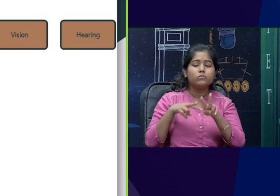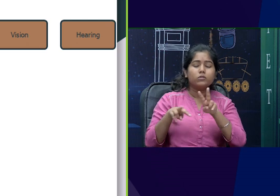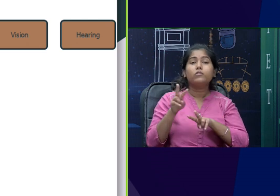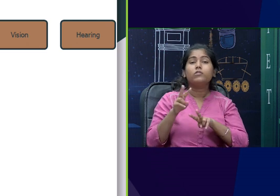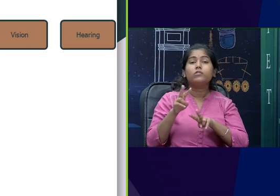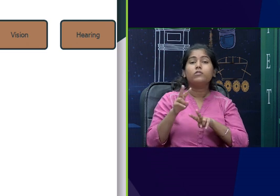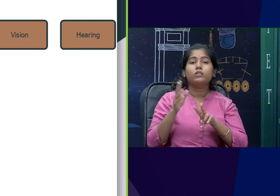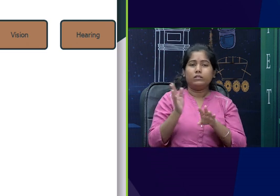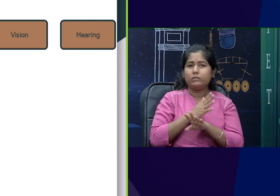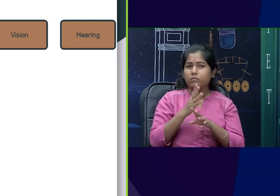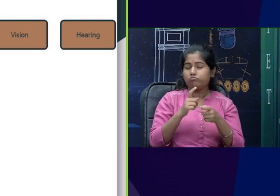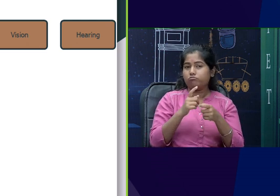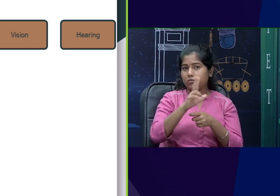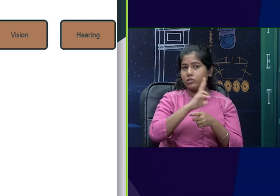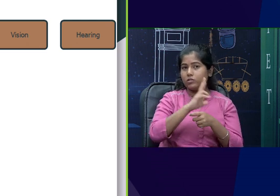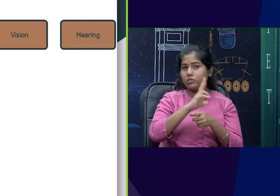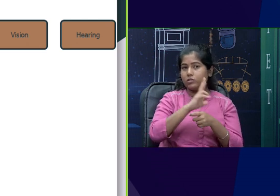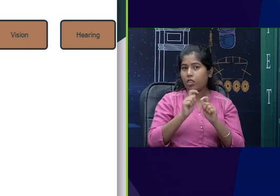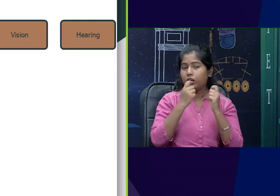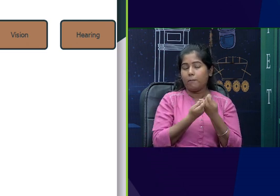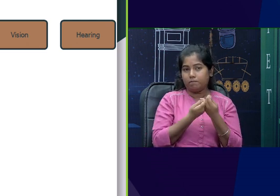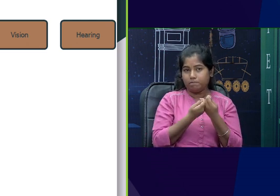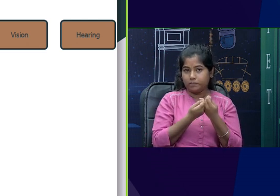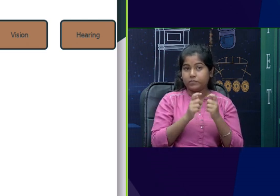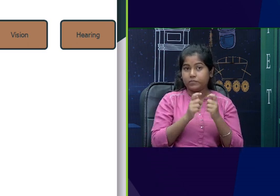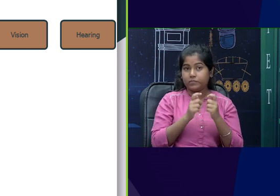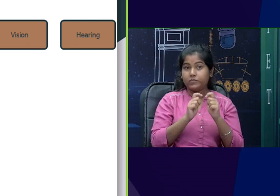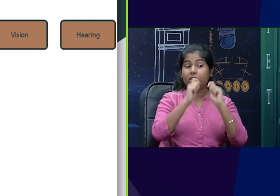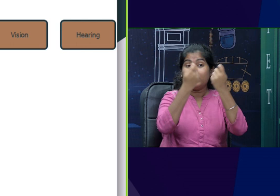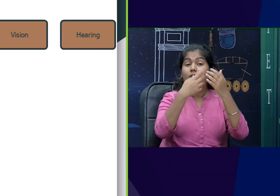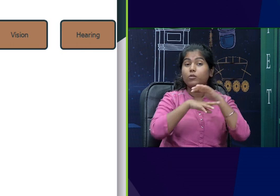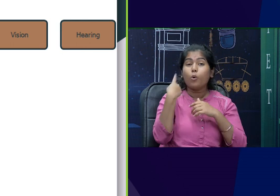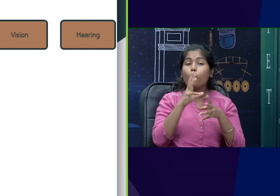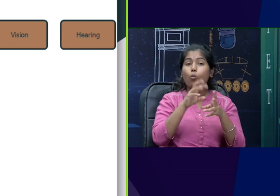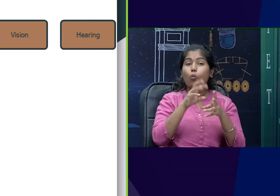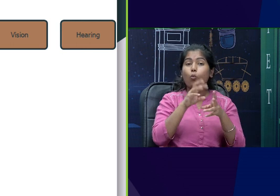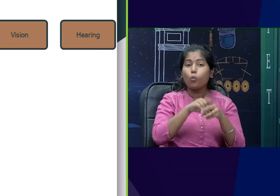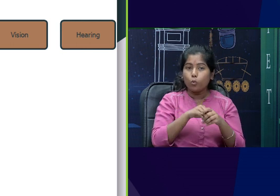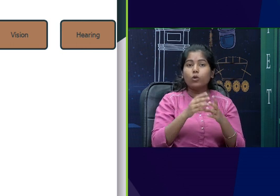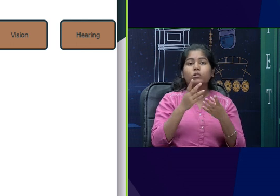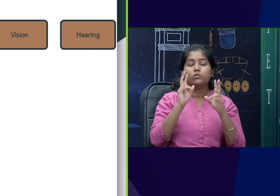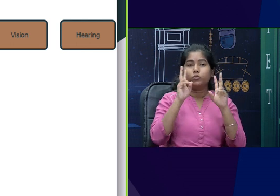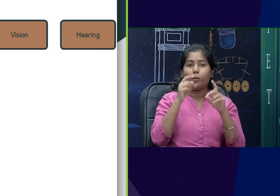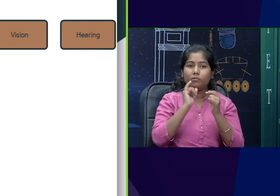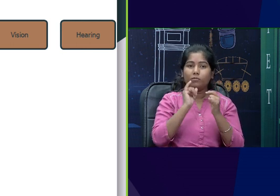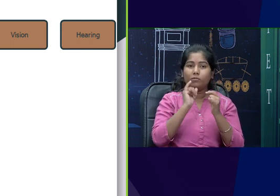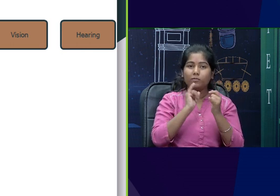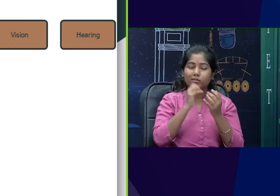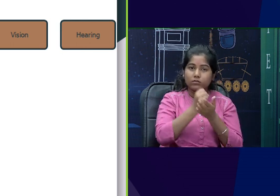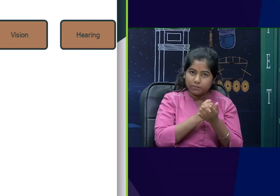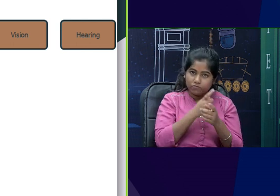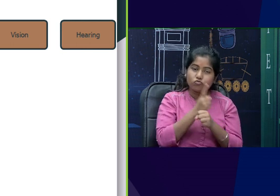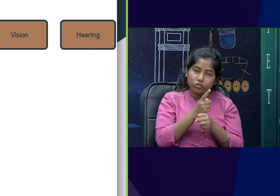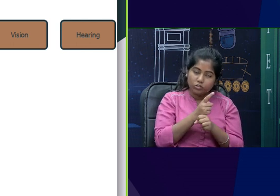जैसे आपने कहा कि टीम की बात करी आपने, तो टीम में आप सबसे पहले सब्जेक्ट टीचर हो गया जो कि सबसे पहले बच्चे की प्रॉब्लम